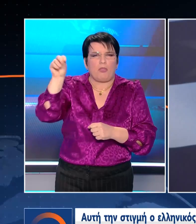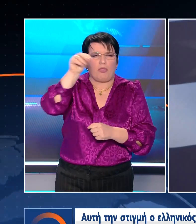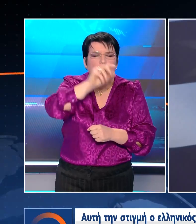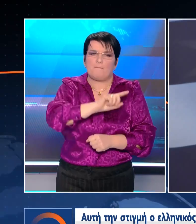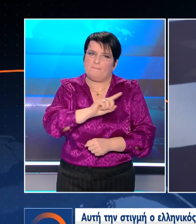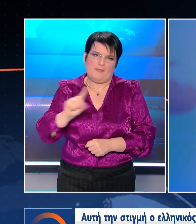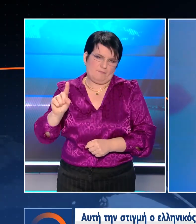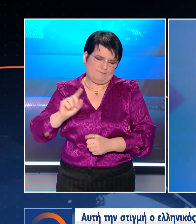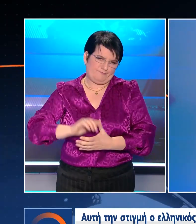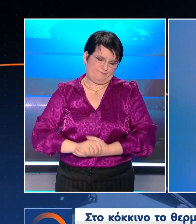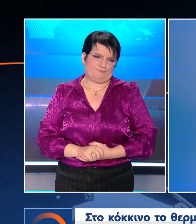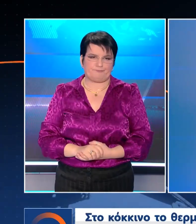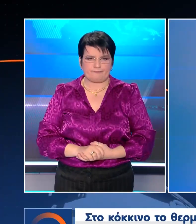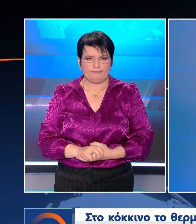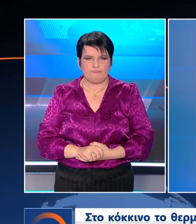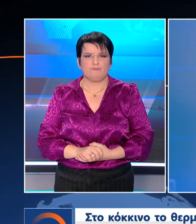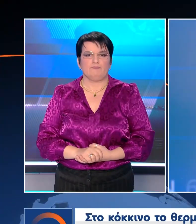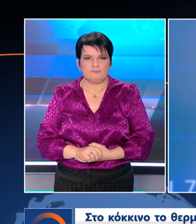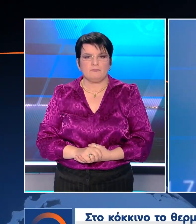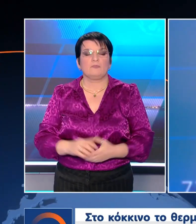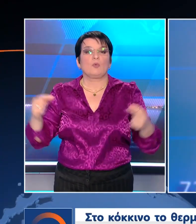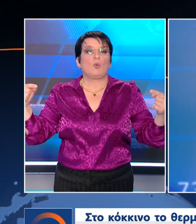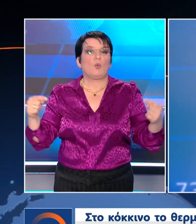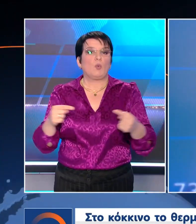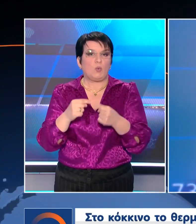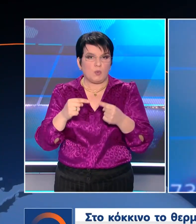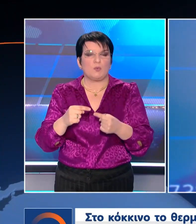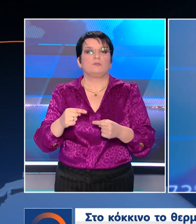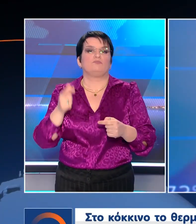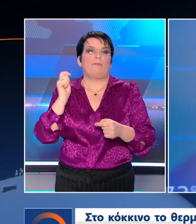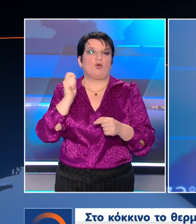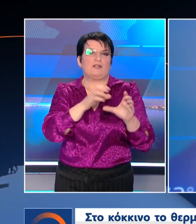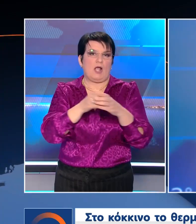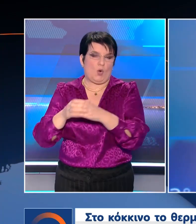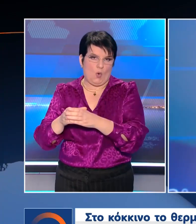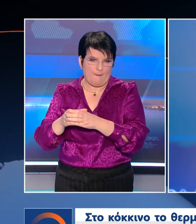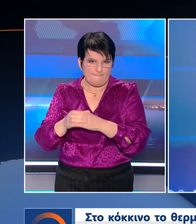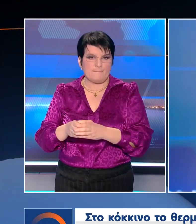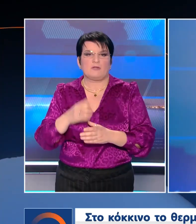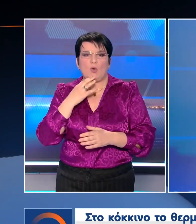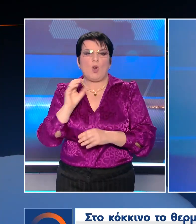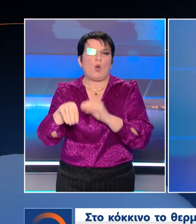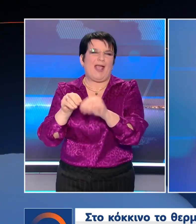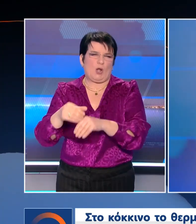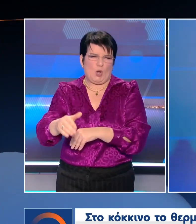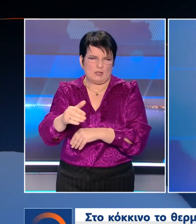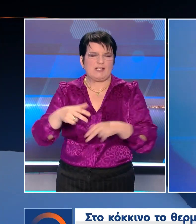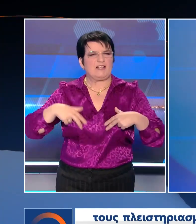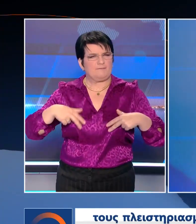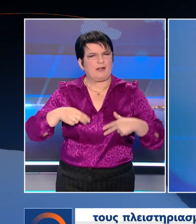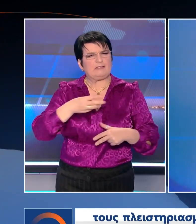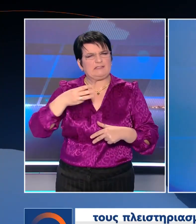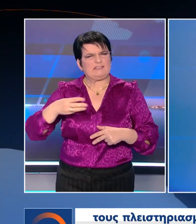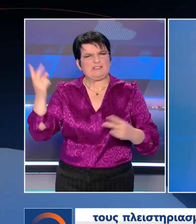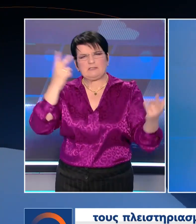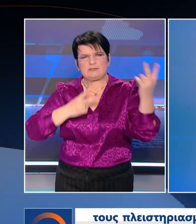του πληθωρισμού. Στο κόκκινο το θερμόμετρο της προεκλογικής αντιπαράθεσης με την κυβέρνηση και την αντιπολίτευση να ανταλλάσσουν πυρά για